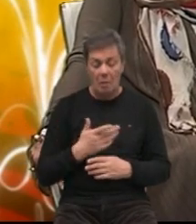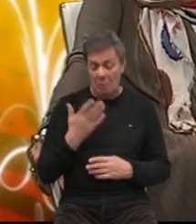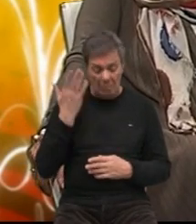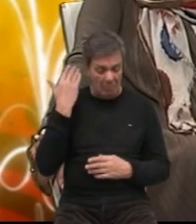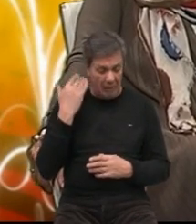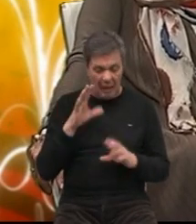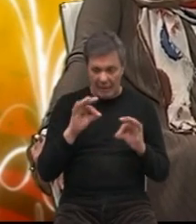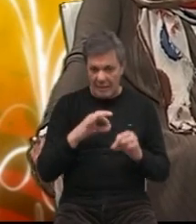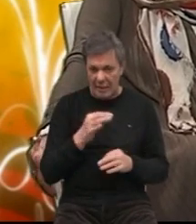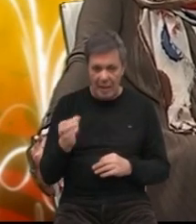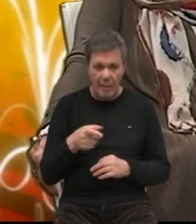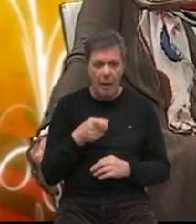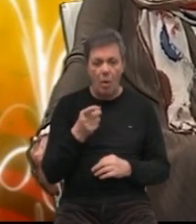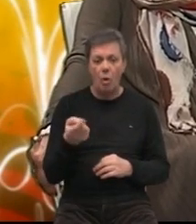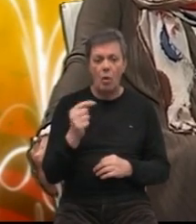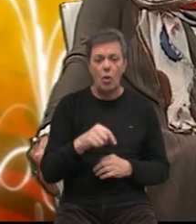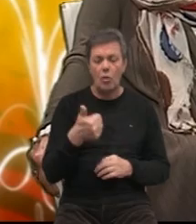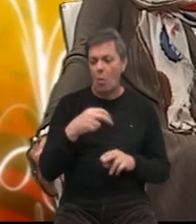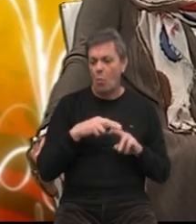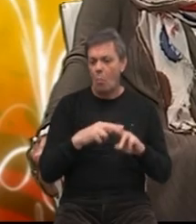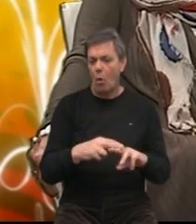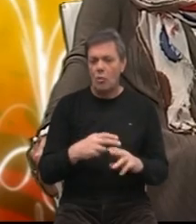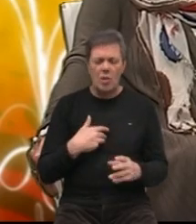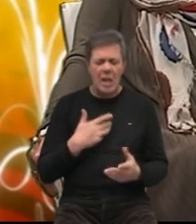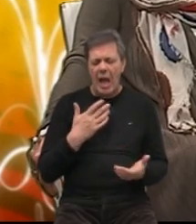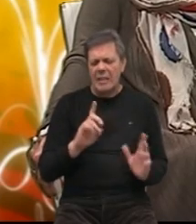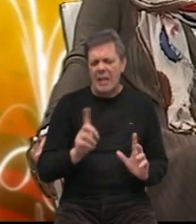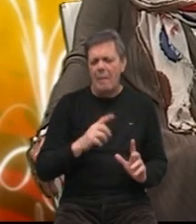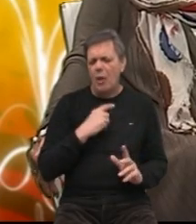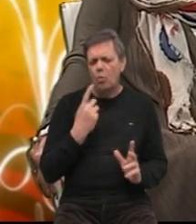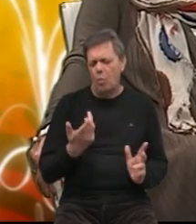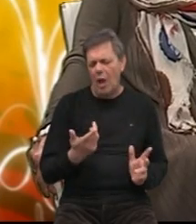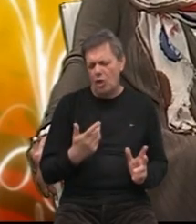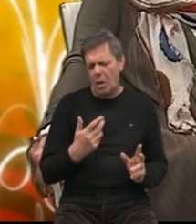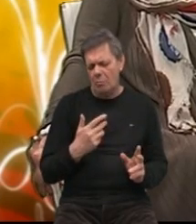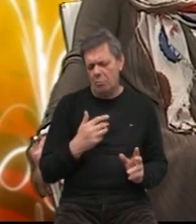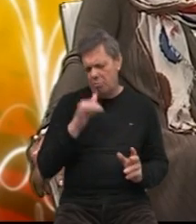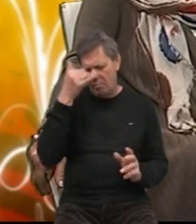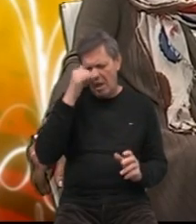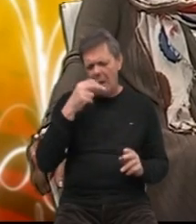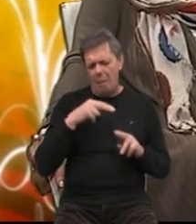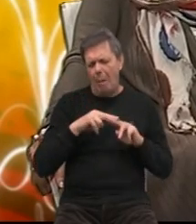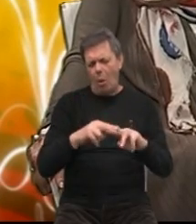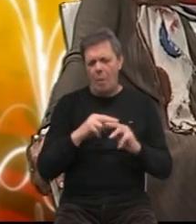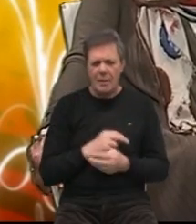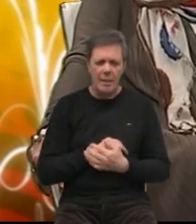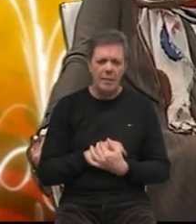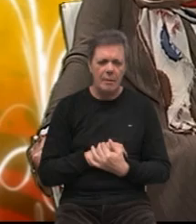kojih 10 dana je on došao u jednu bolnicu. Ja sad neću govoriti ni imena bolnice, zato što mislim da to nema smisla.